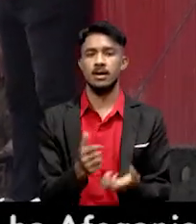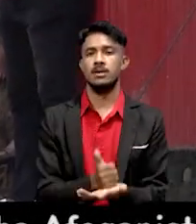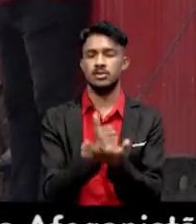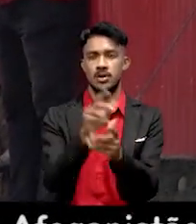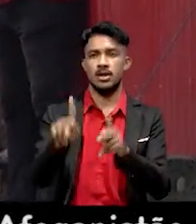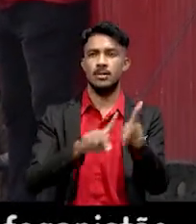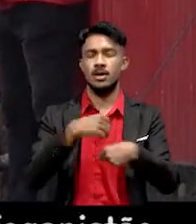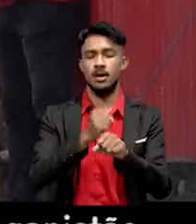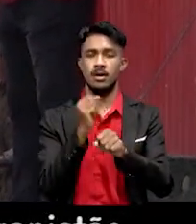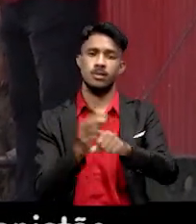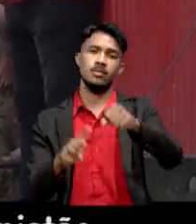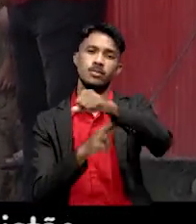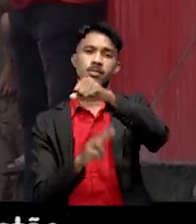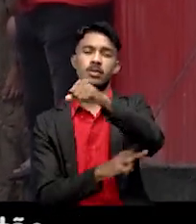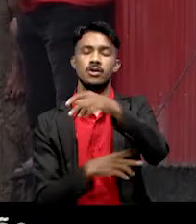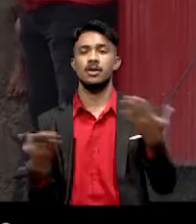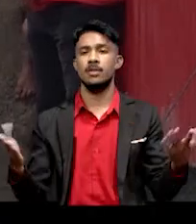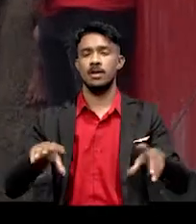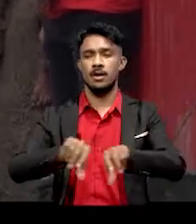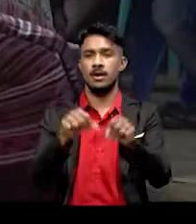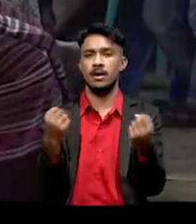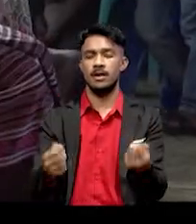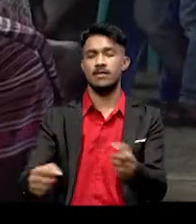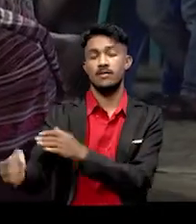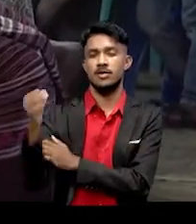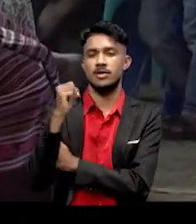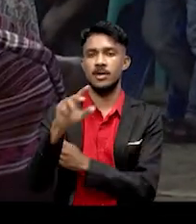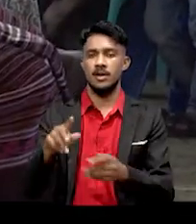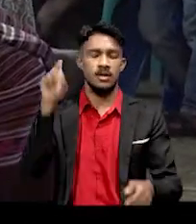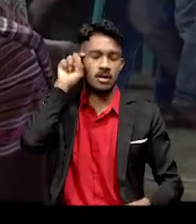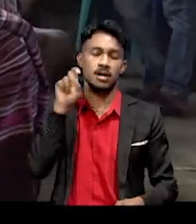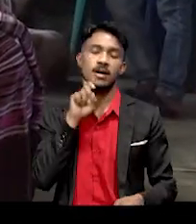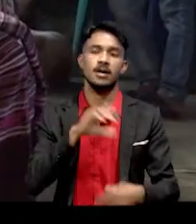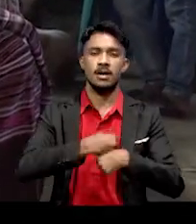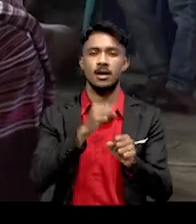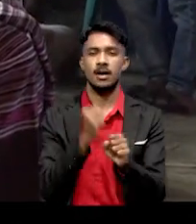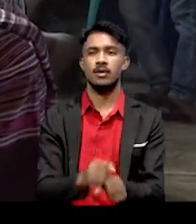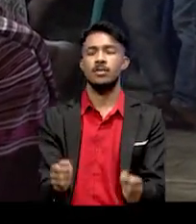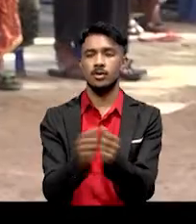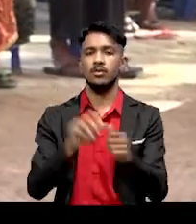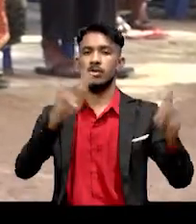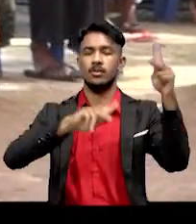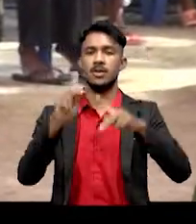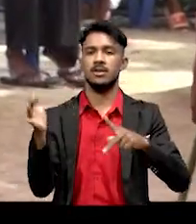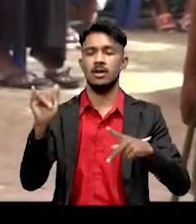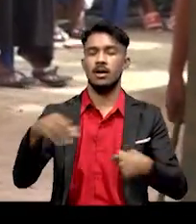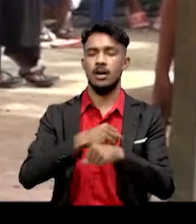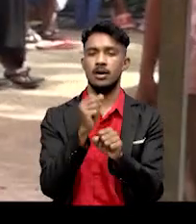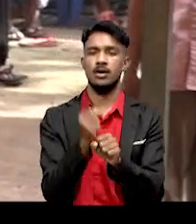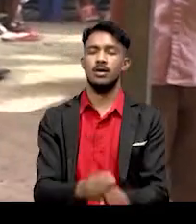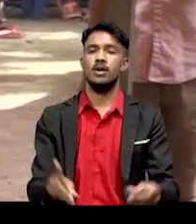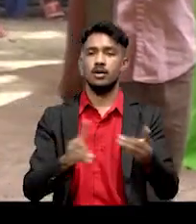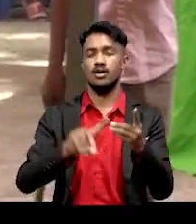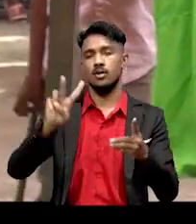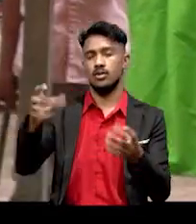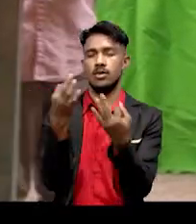nebe hetan stragus. Esforsu nebe sanana halo hamutu ko komunidade inkuli kompanya sirane termina ia loron ruane laran nune movimento